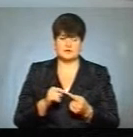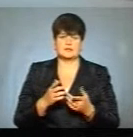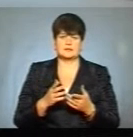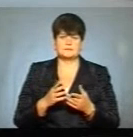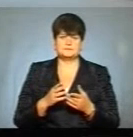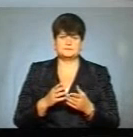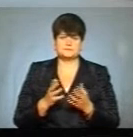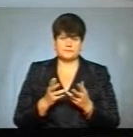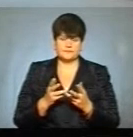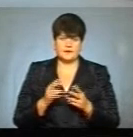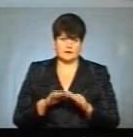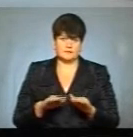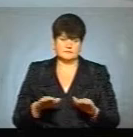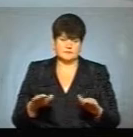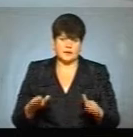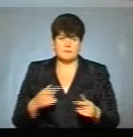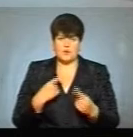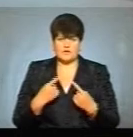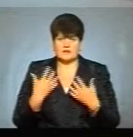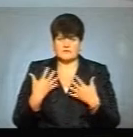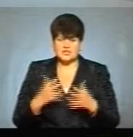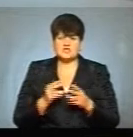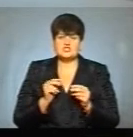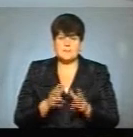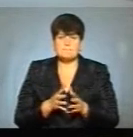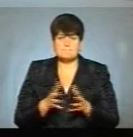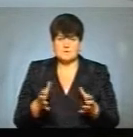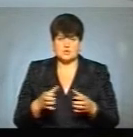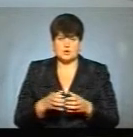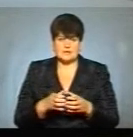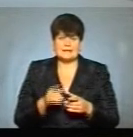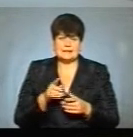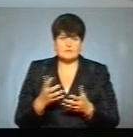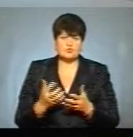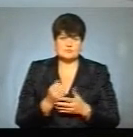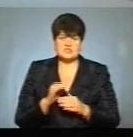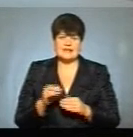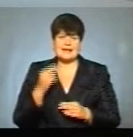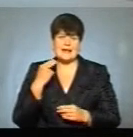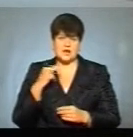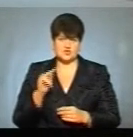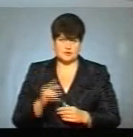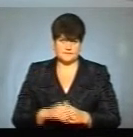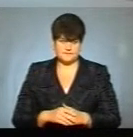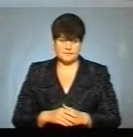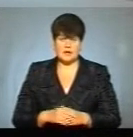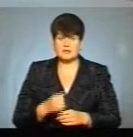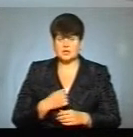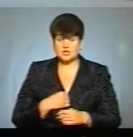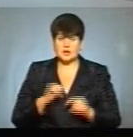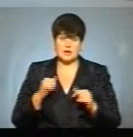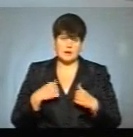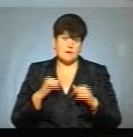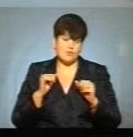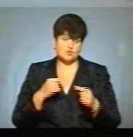І ми неодноразово навіть з вами говорили про те, що чим більший колектив, тим успішність дітей краща. Але, на жаль, я можу говорити